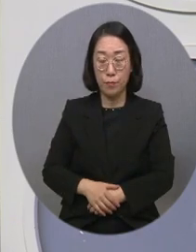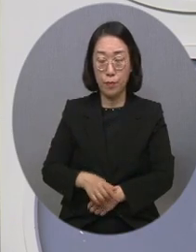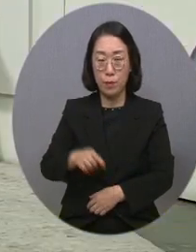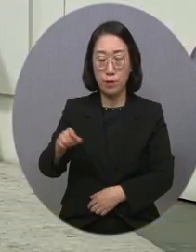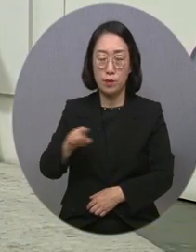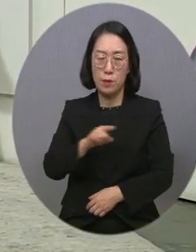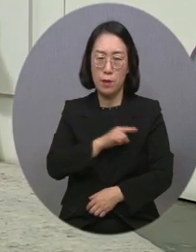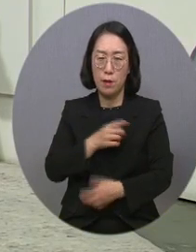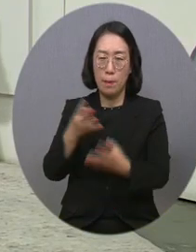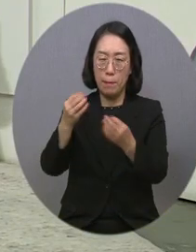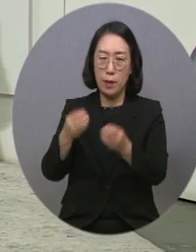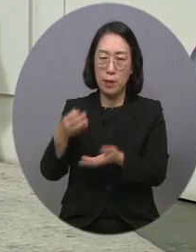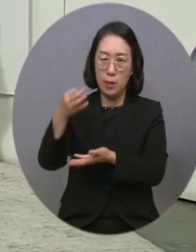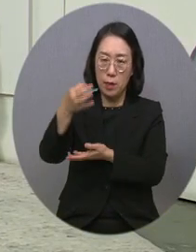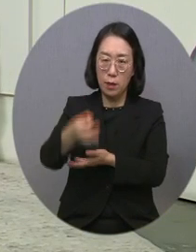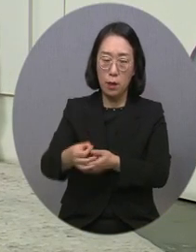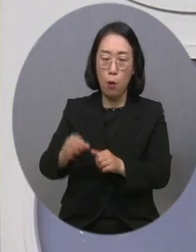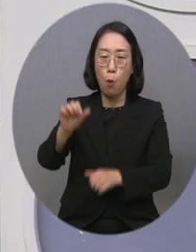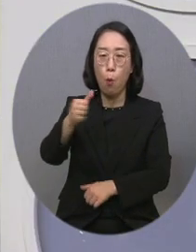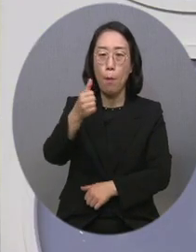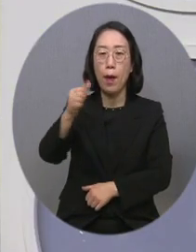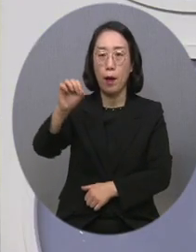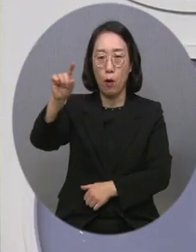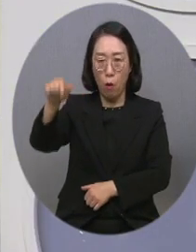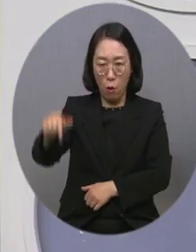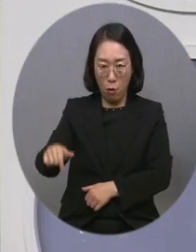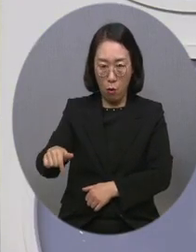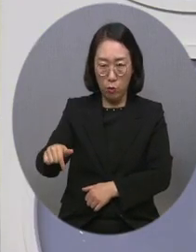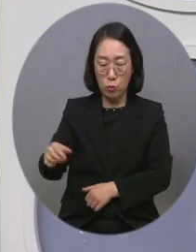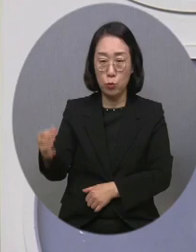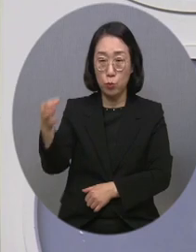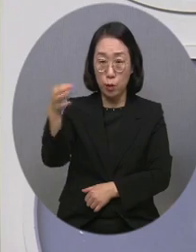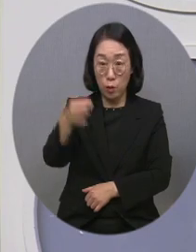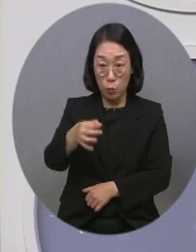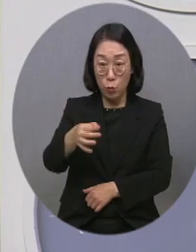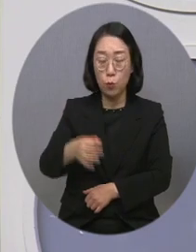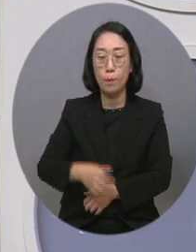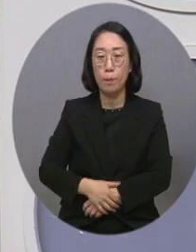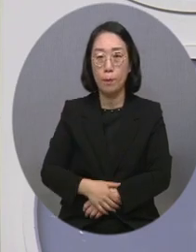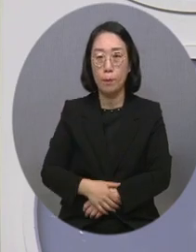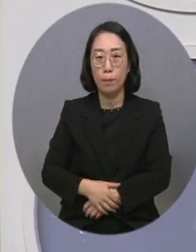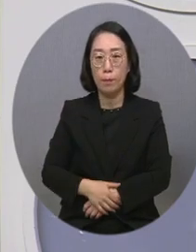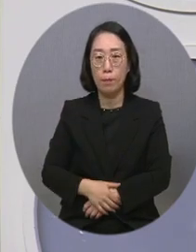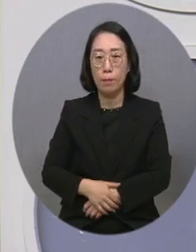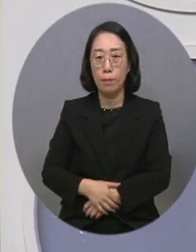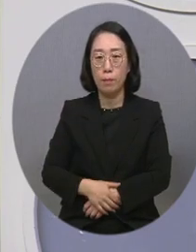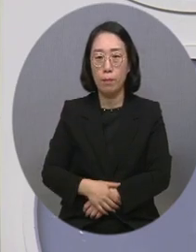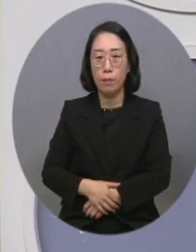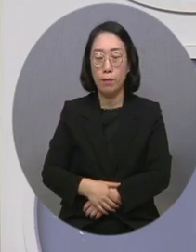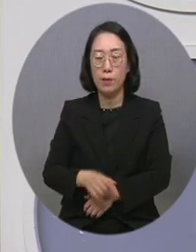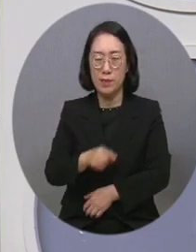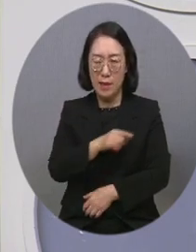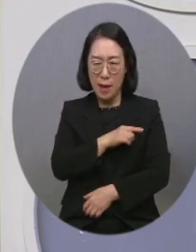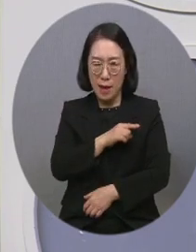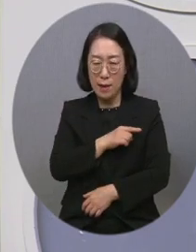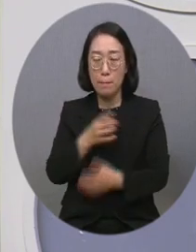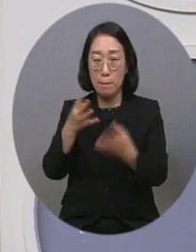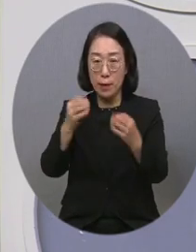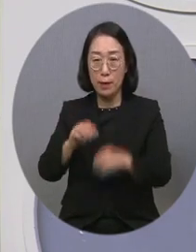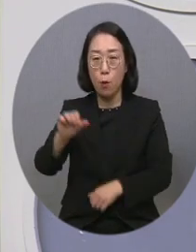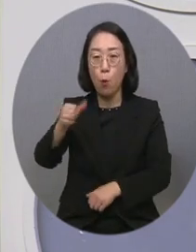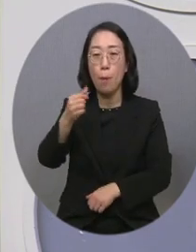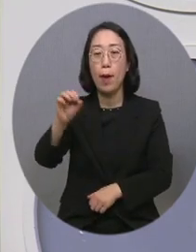제일 많이 낸 기업이 한 500억 정도 내시고 그 이상 내신 데는 이제 없고 500억 정도 낸 데가